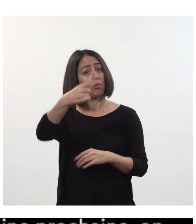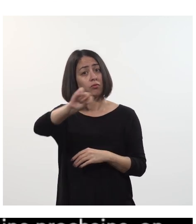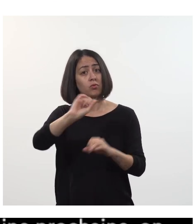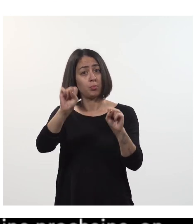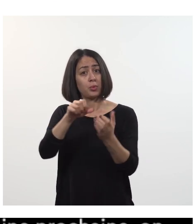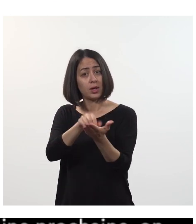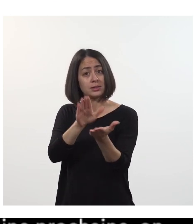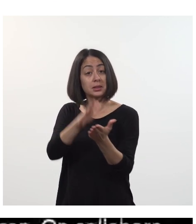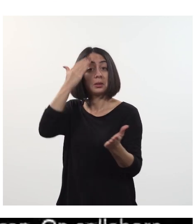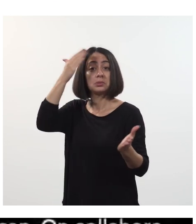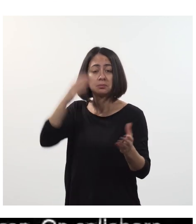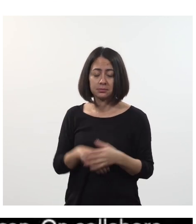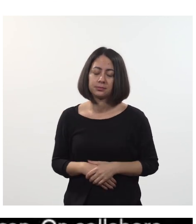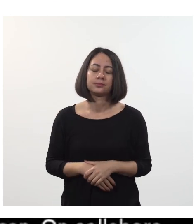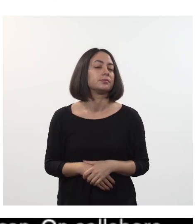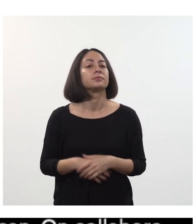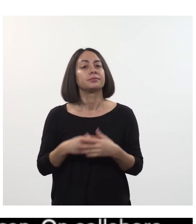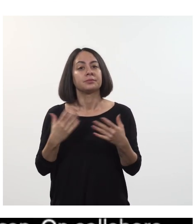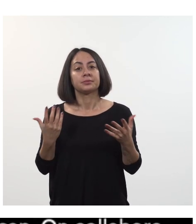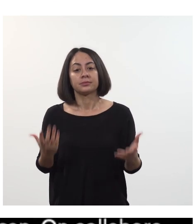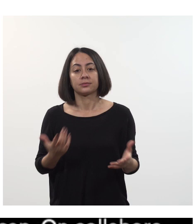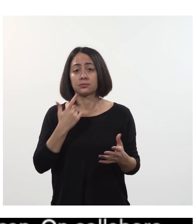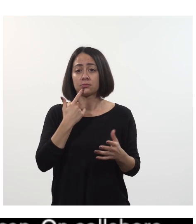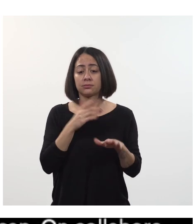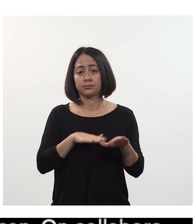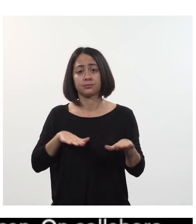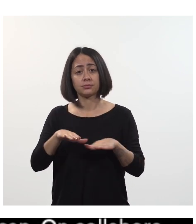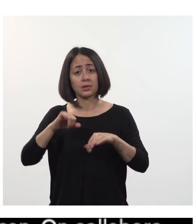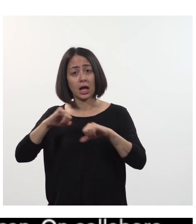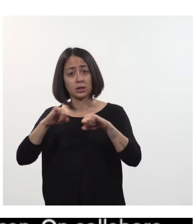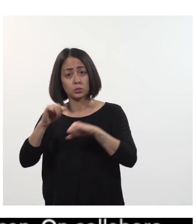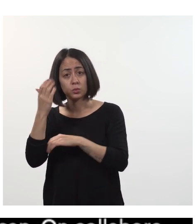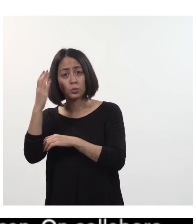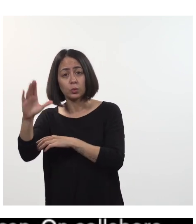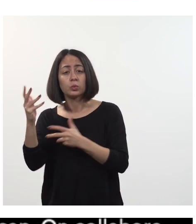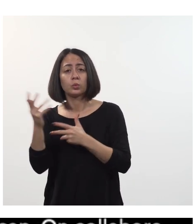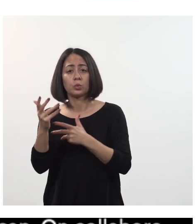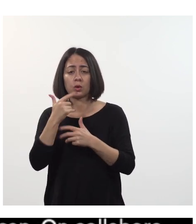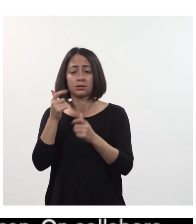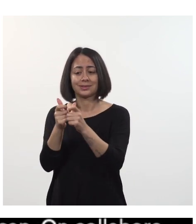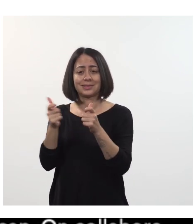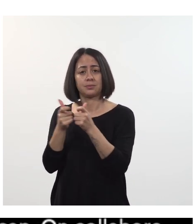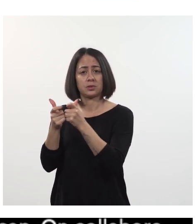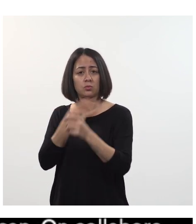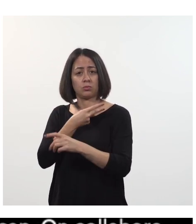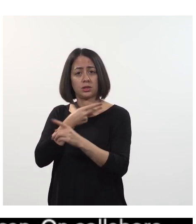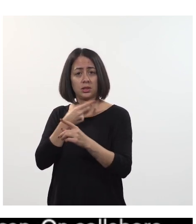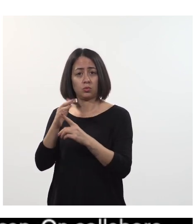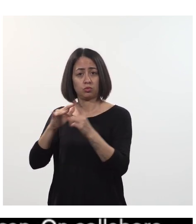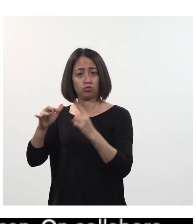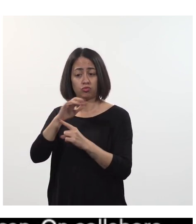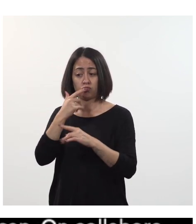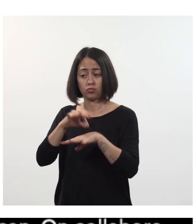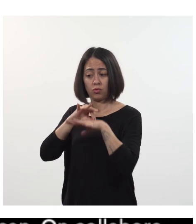souhaitez. Une autre de nos actions, ça va être d'accompagner les établissements médico-sociaux dans la mise en place, comme je disais tout à l'heure, d'une